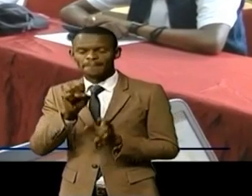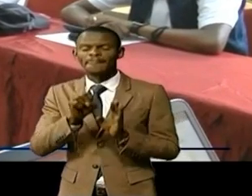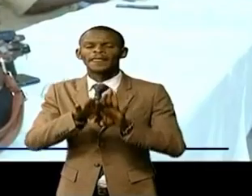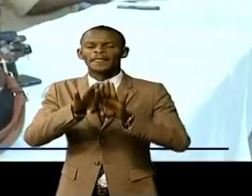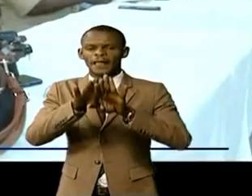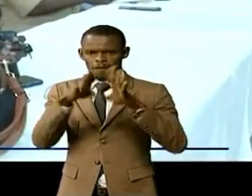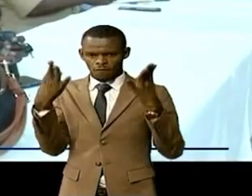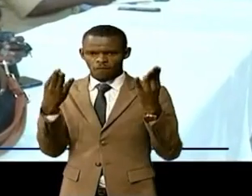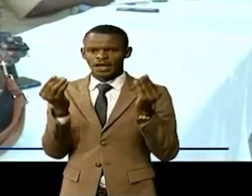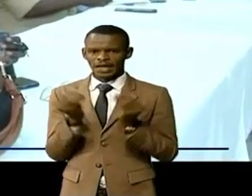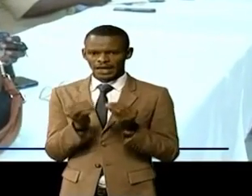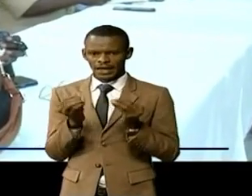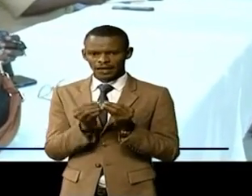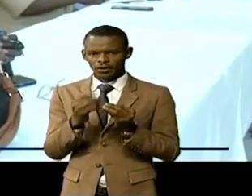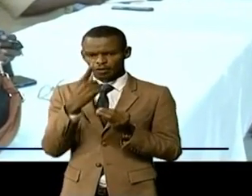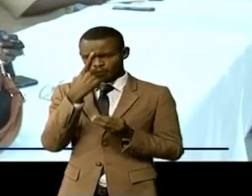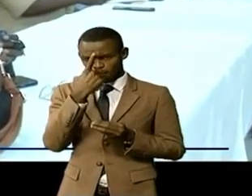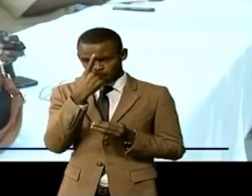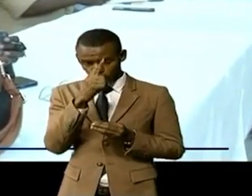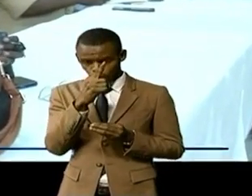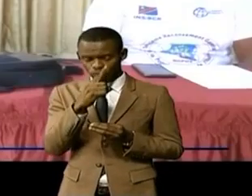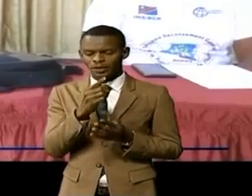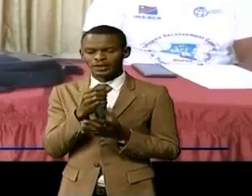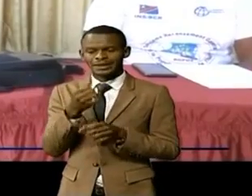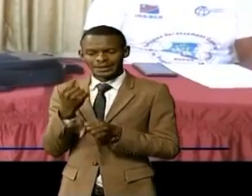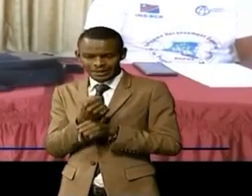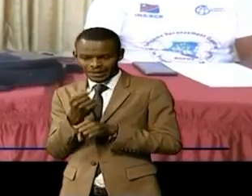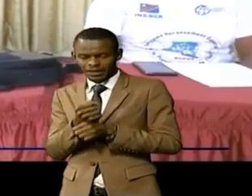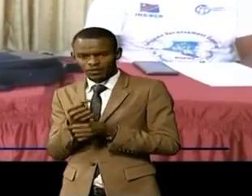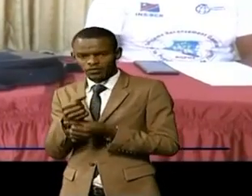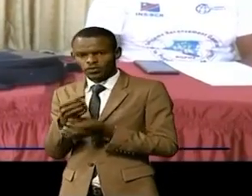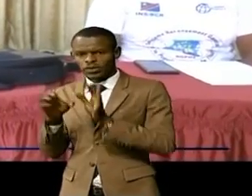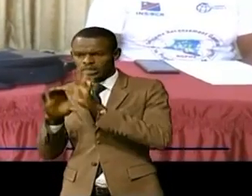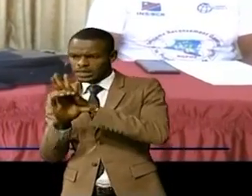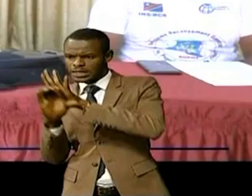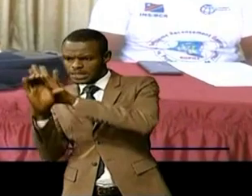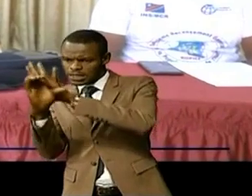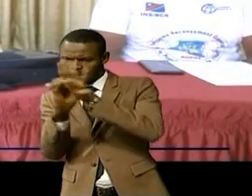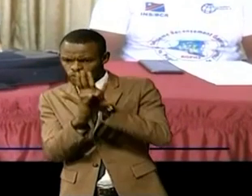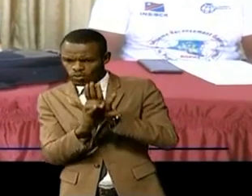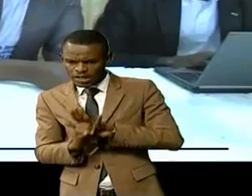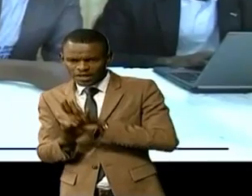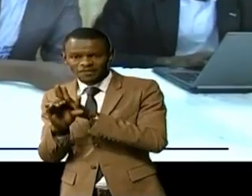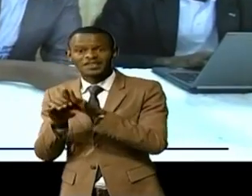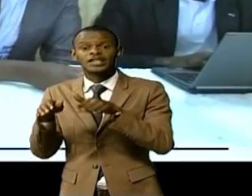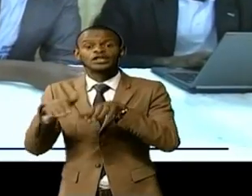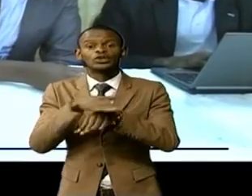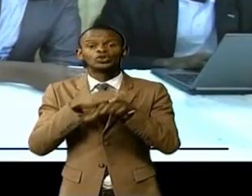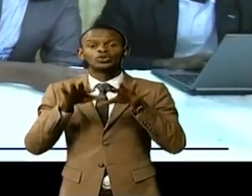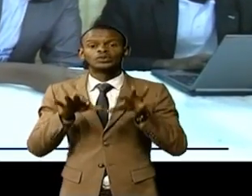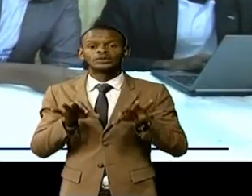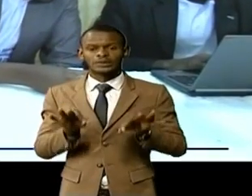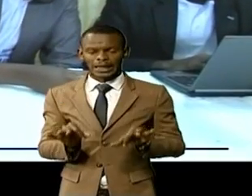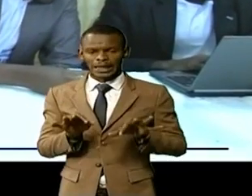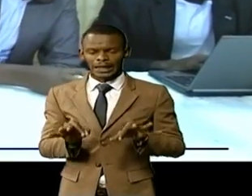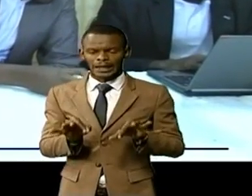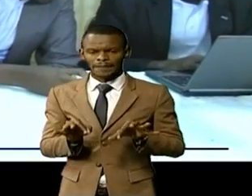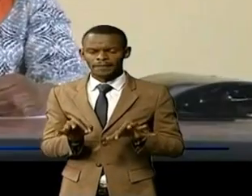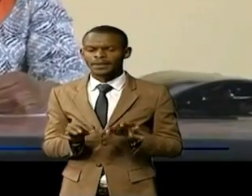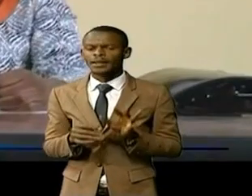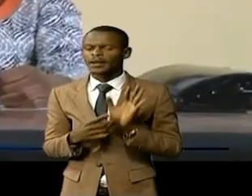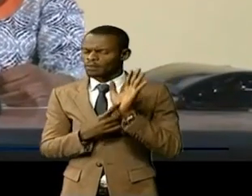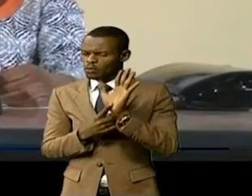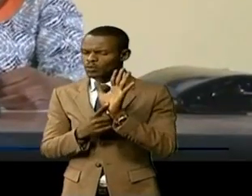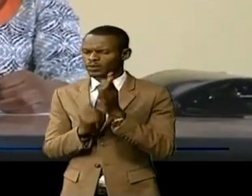collecte, transfert et suivi des travaux cartographiques sur terrain a révélé l'importance du RGPH2 en ces termes.